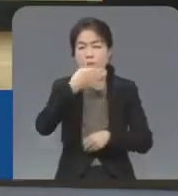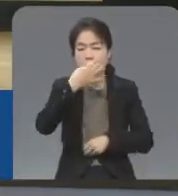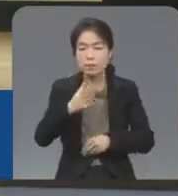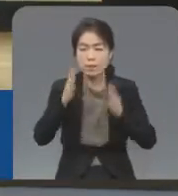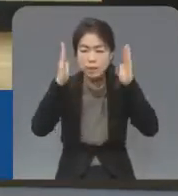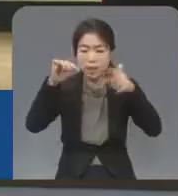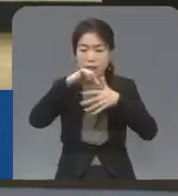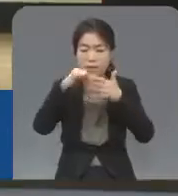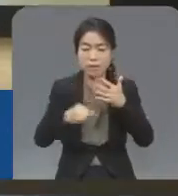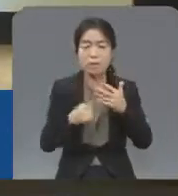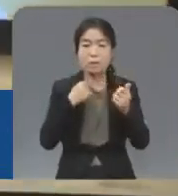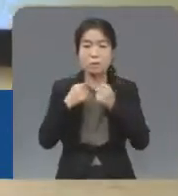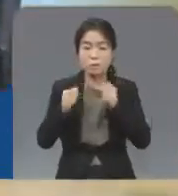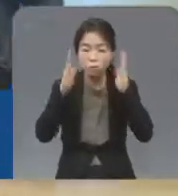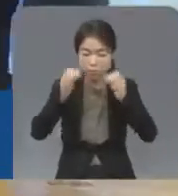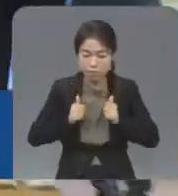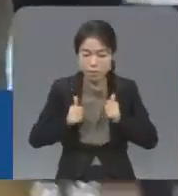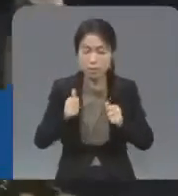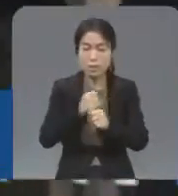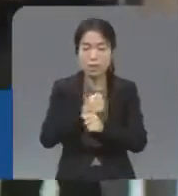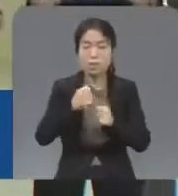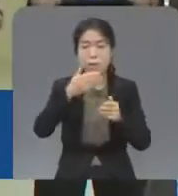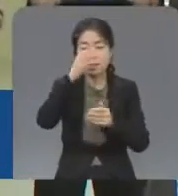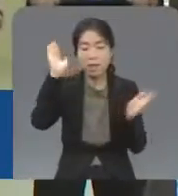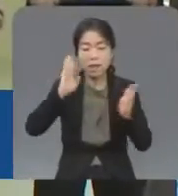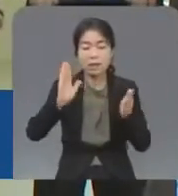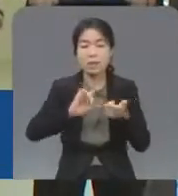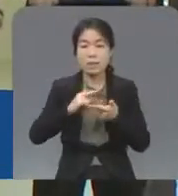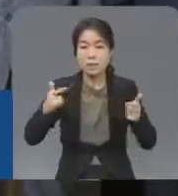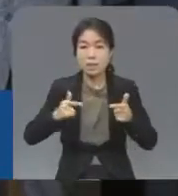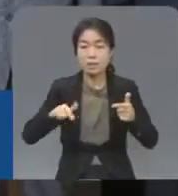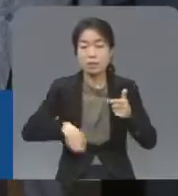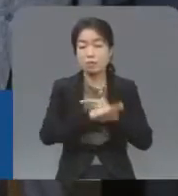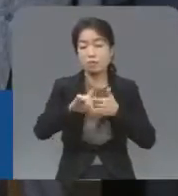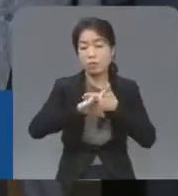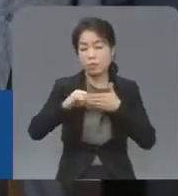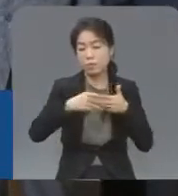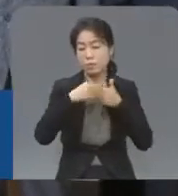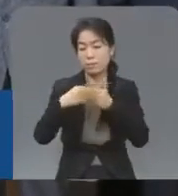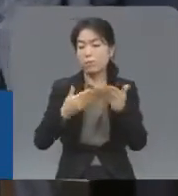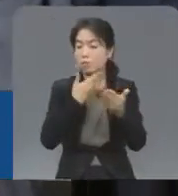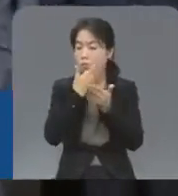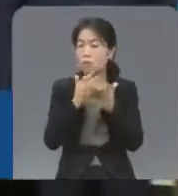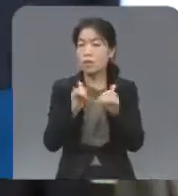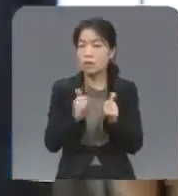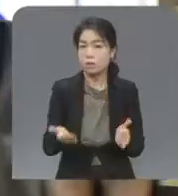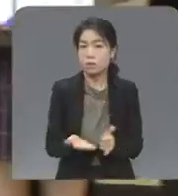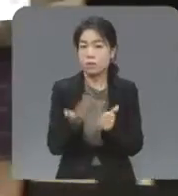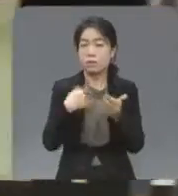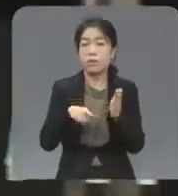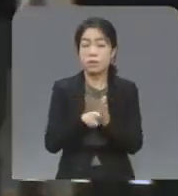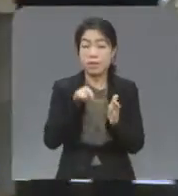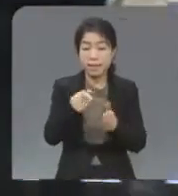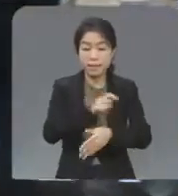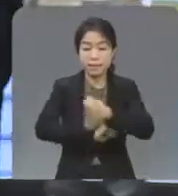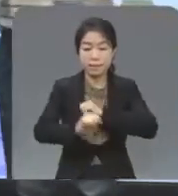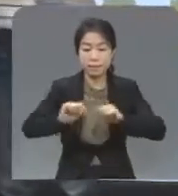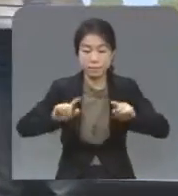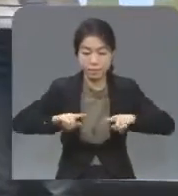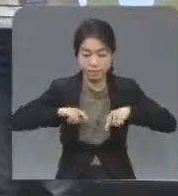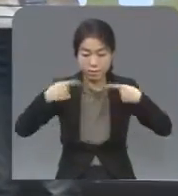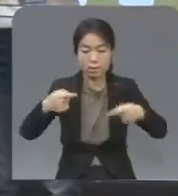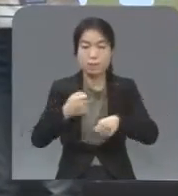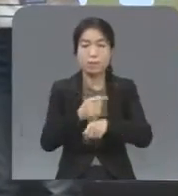일정에도 학업에 매진하는 지역 청소년들과 청년들이 우리 지역을 이끌어갈 핵심 인재로 성장할 수 있도록 인재 육성에 적극